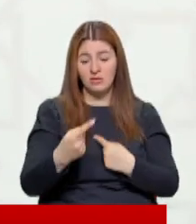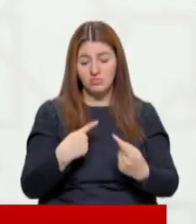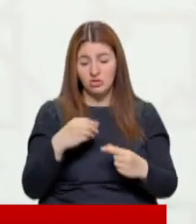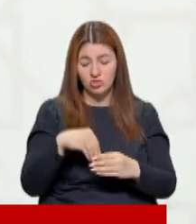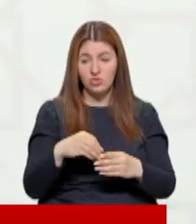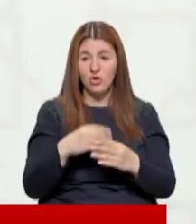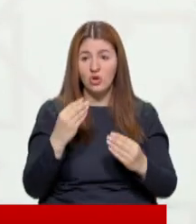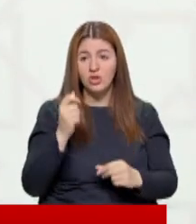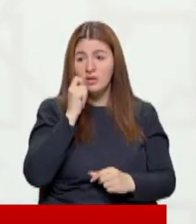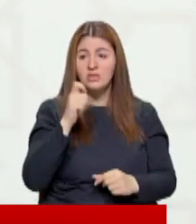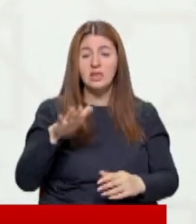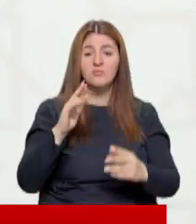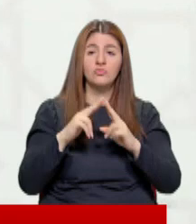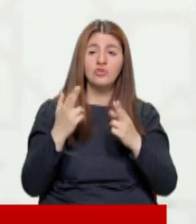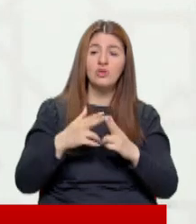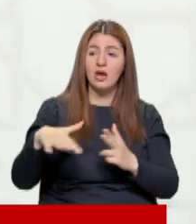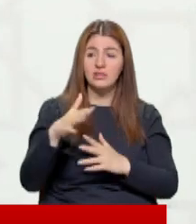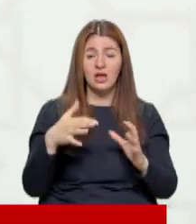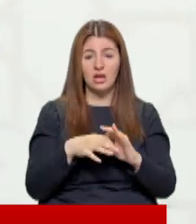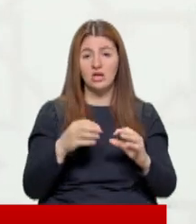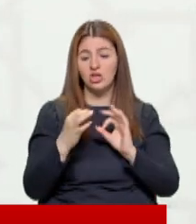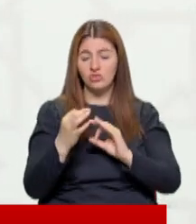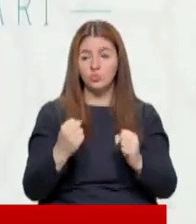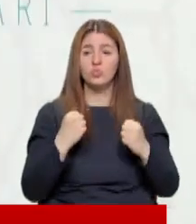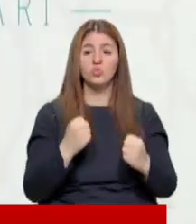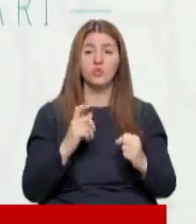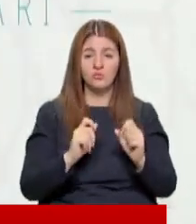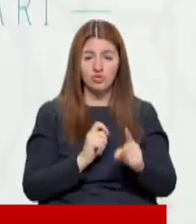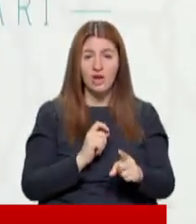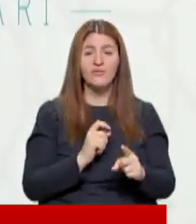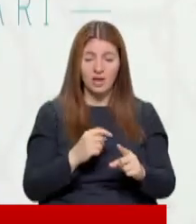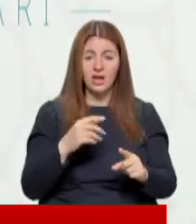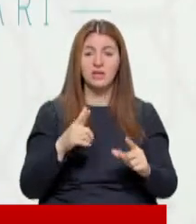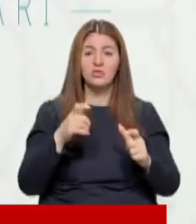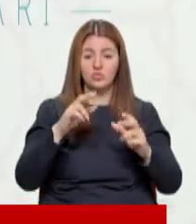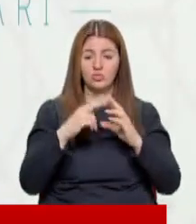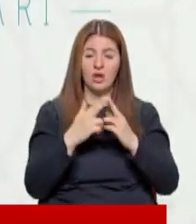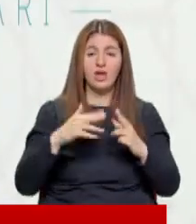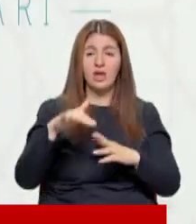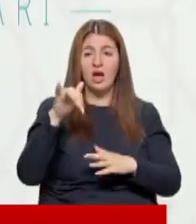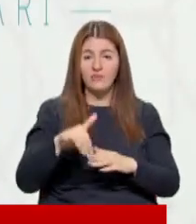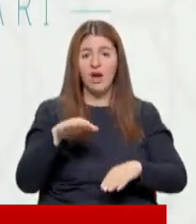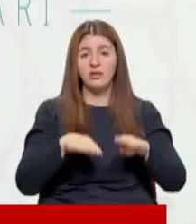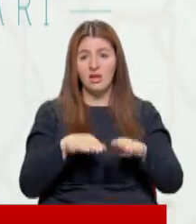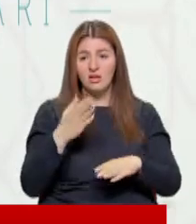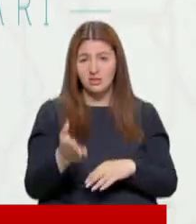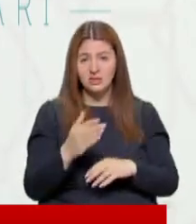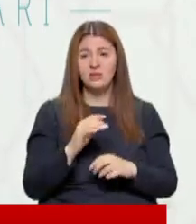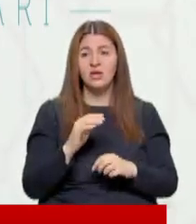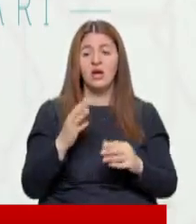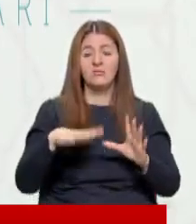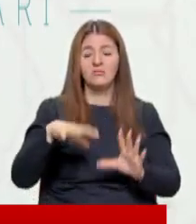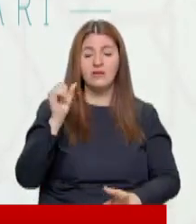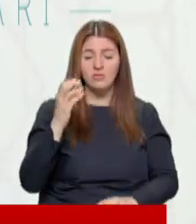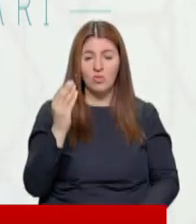olacak, İslam alemiyle ilişkilerimizi güçlendirecek ve yeryüzünde hakkın ve adaletin